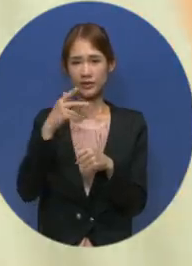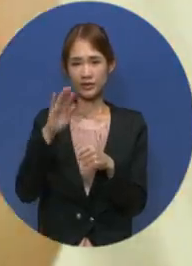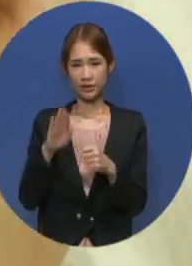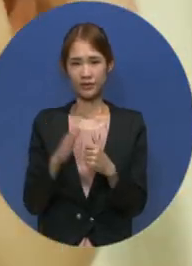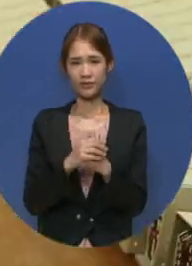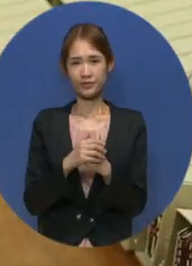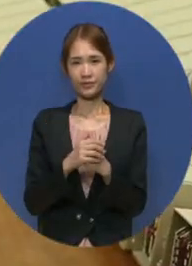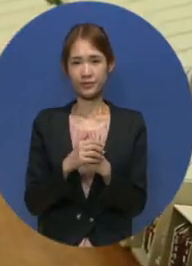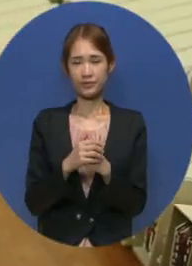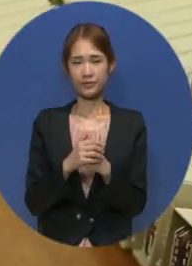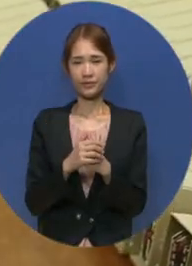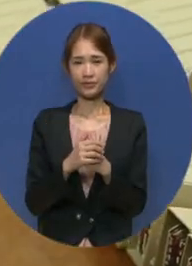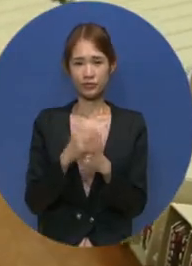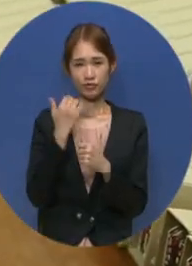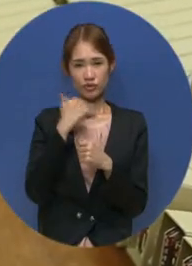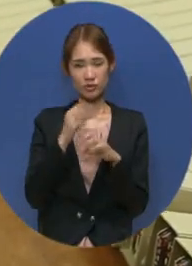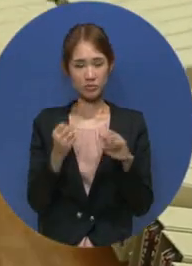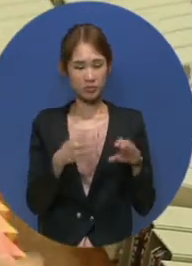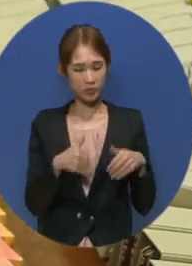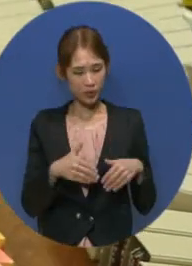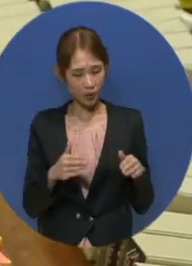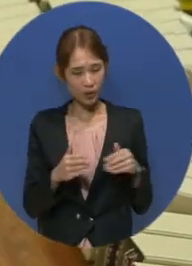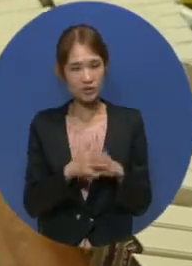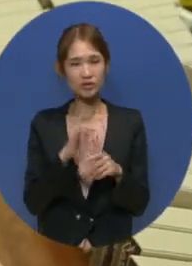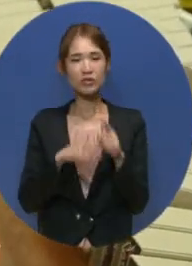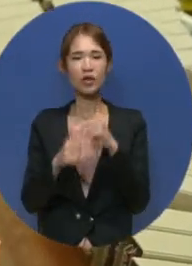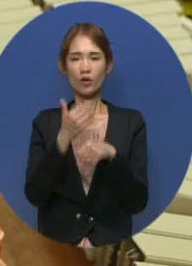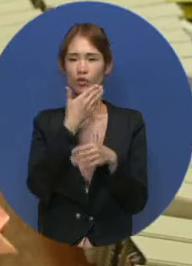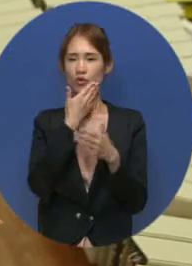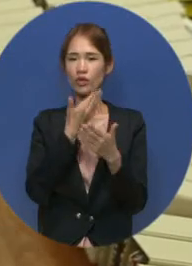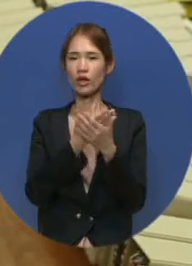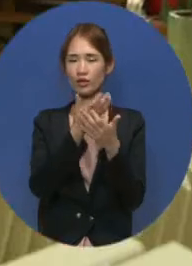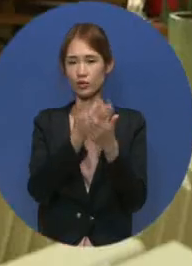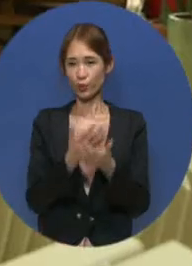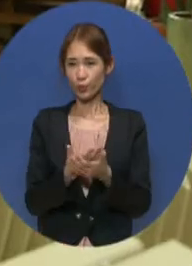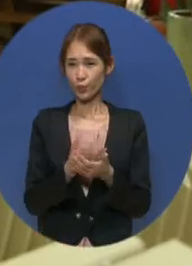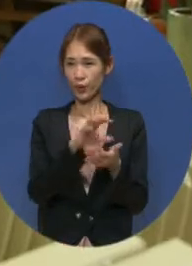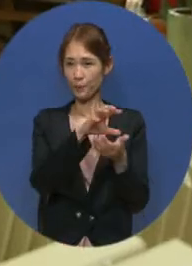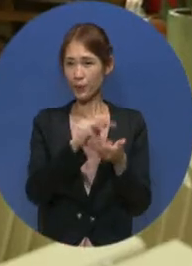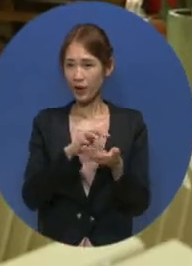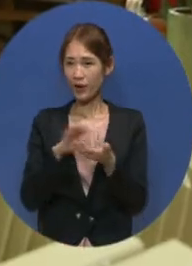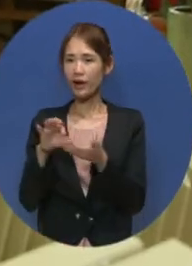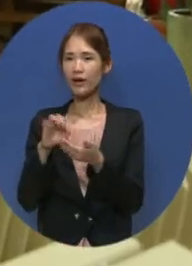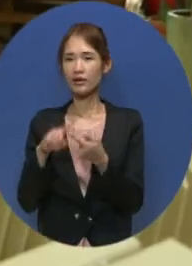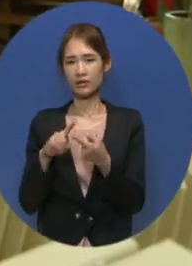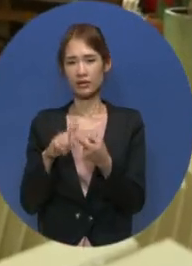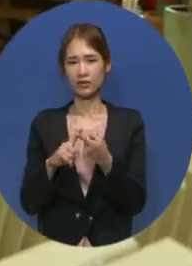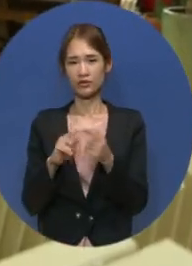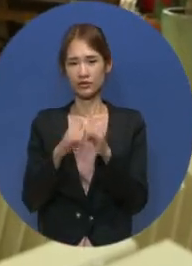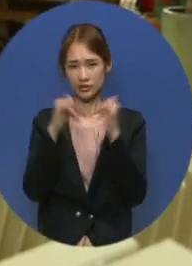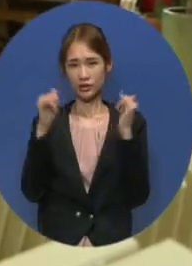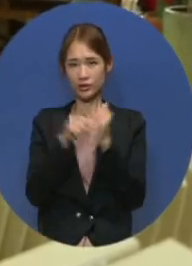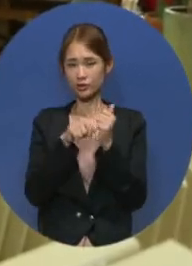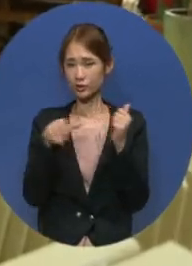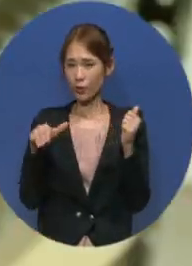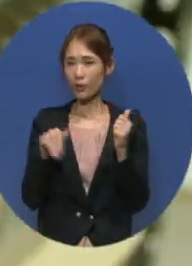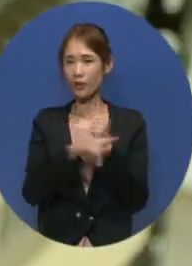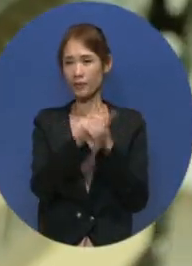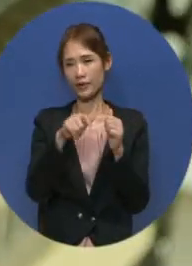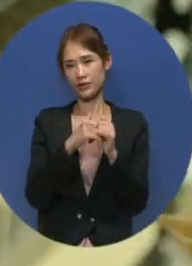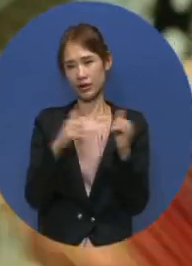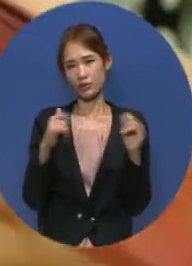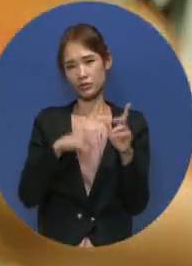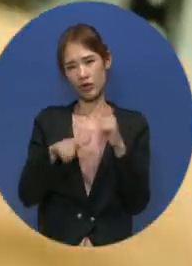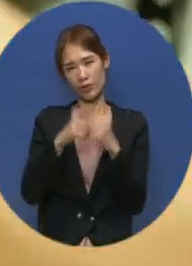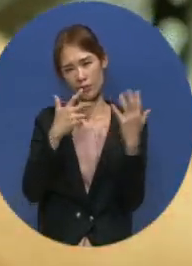누군가에게는 쓸모없는 물건이 그들에게는 더없이 귀한 재료가 된 것처럼 우리 사회에서 소외받은 이들이 더